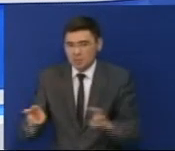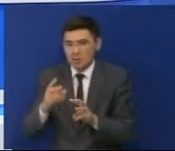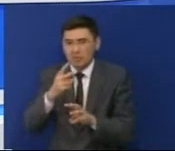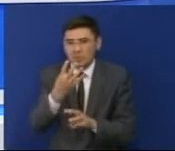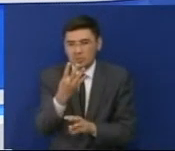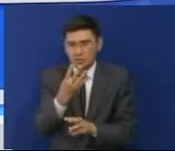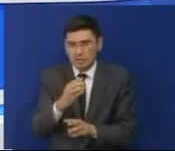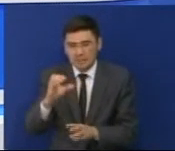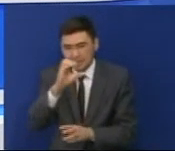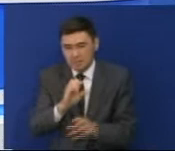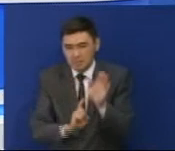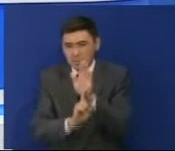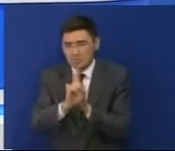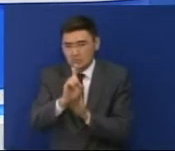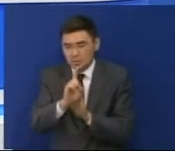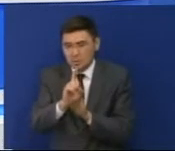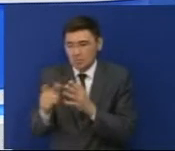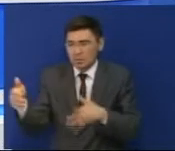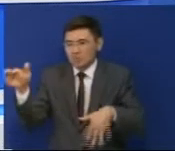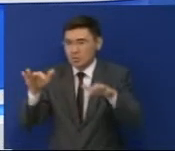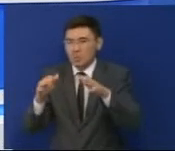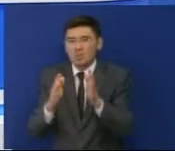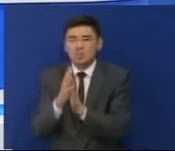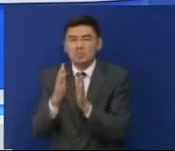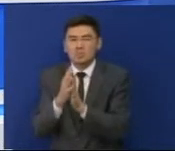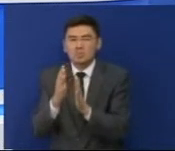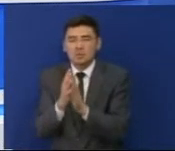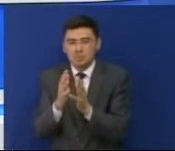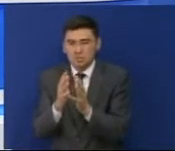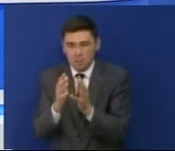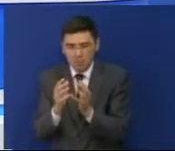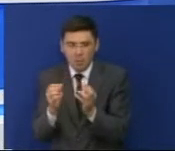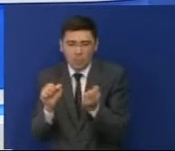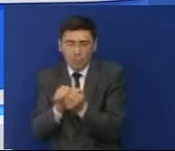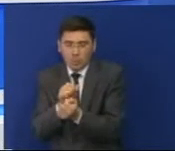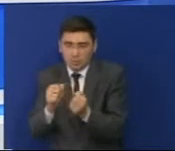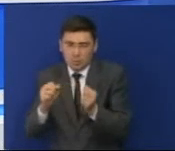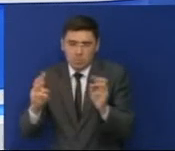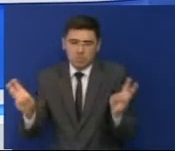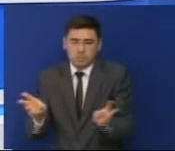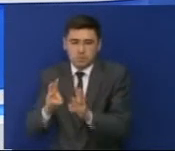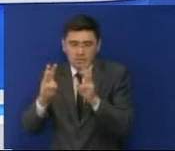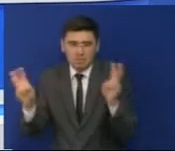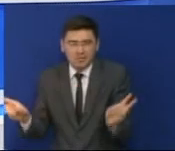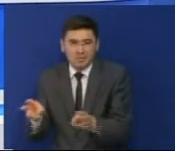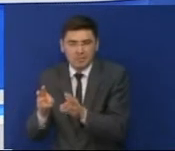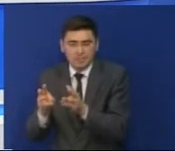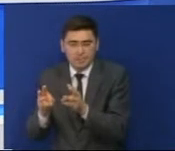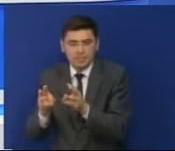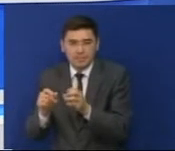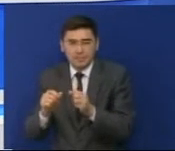24 қыркүйекте басталып, таулы жерде қураған шөп өртенген. Өрт сөндіру жұмыстарына облыстық төтенше жағдайлар